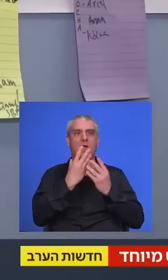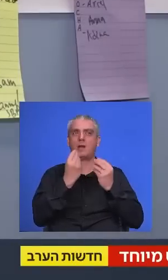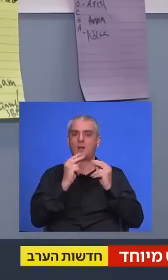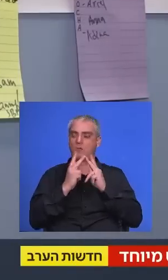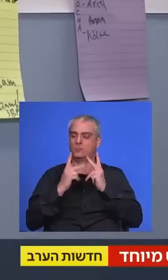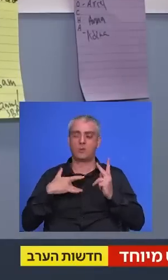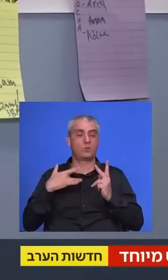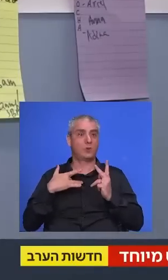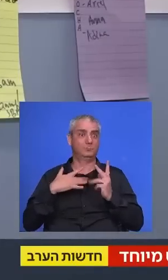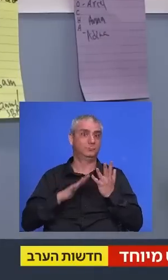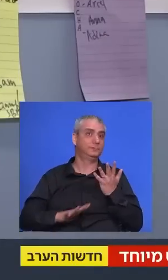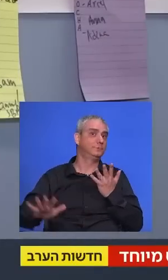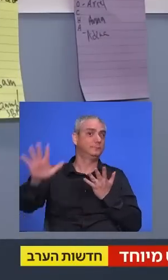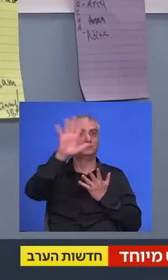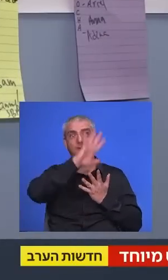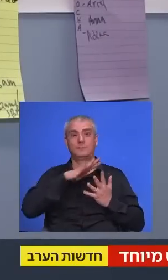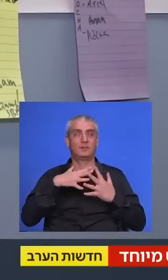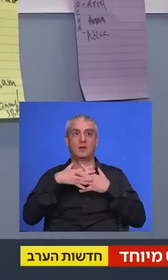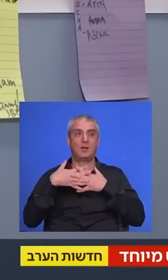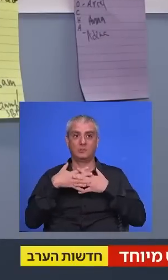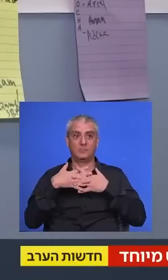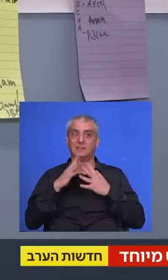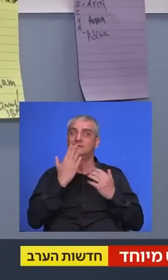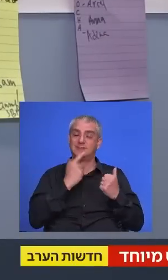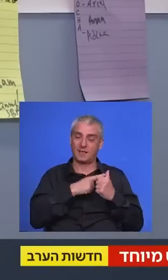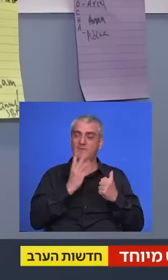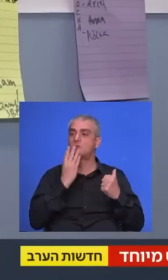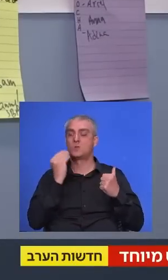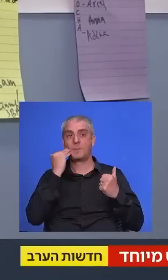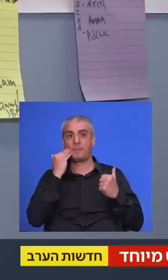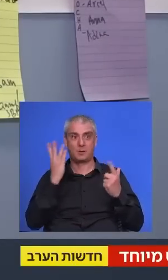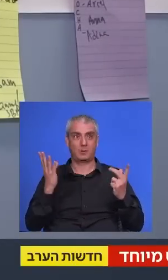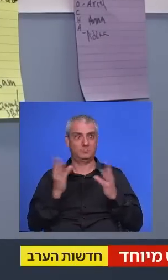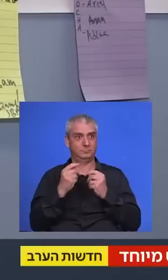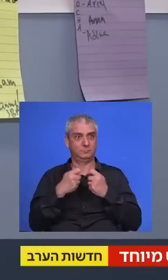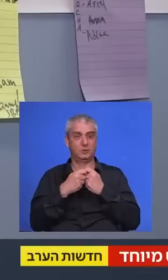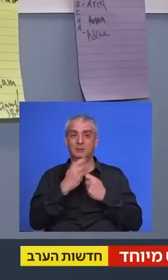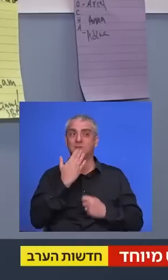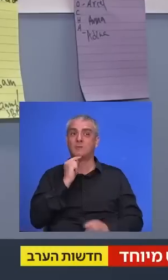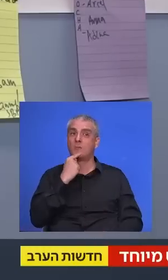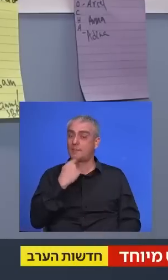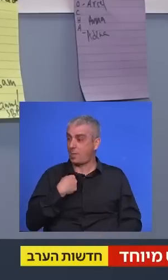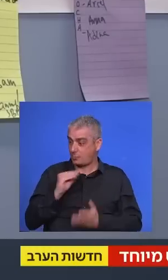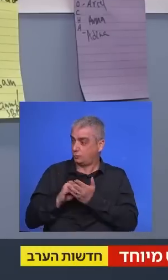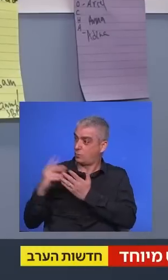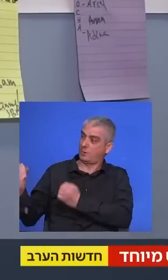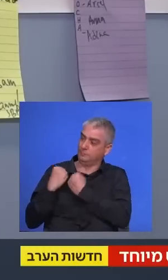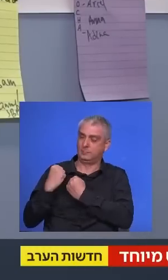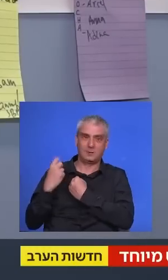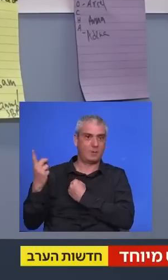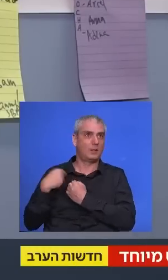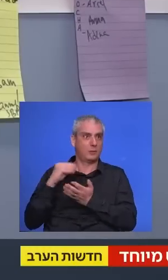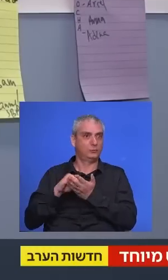קבוצות וואטסאפ בכל רחבי ארצות הברית של ישראלים ויהודים אמריקאים משתפים, והישראלים באים ואומרים, אנחנו צריכים אתכם, אנחנו